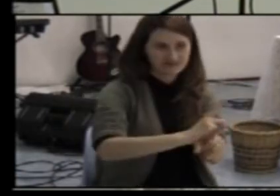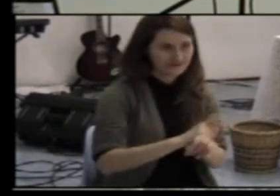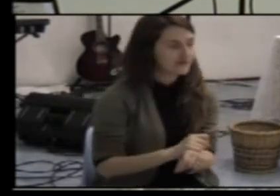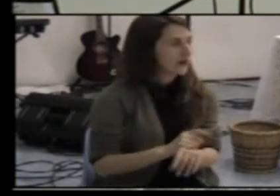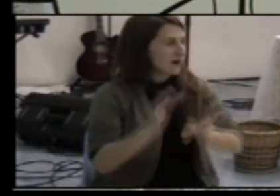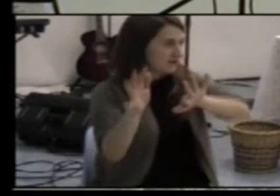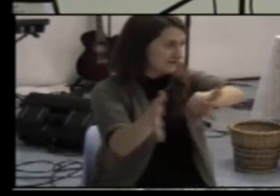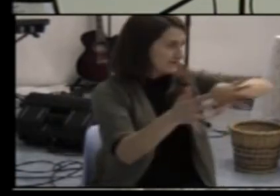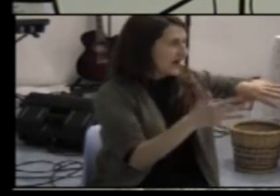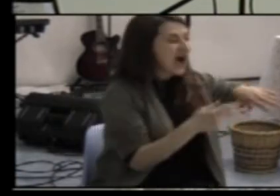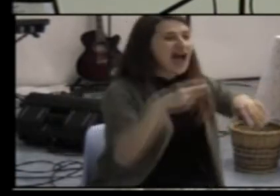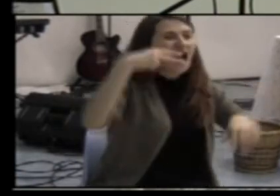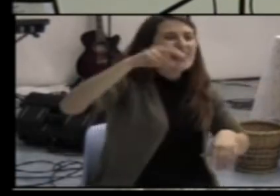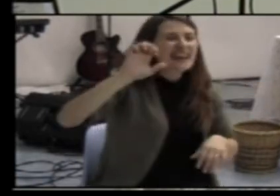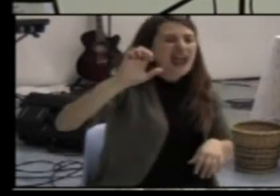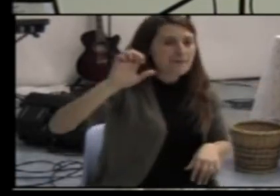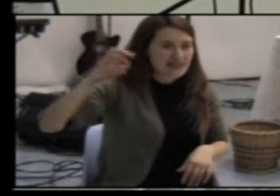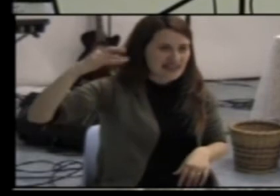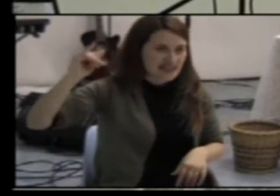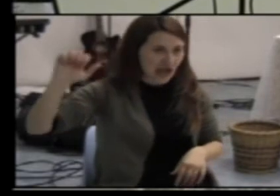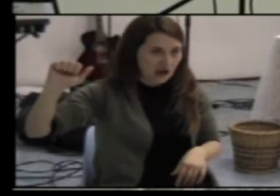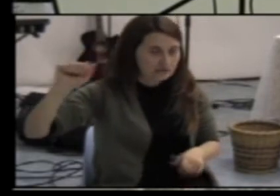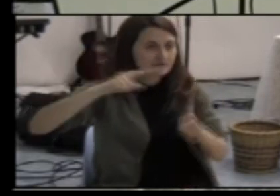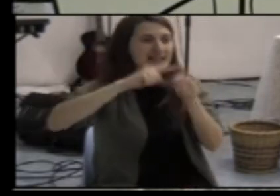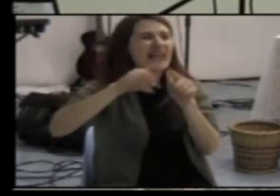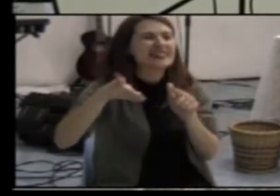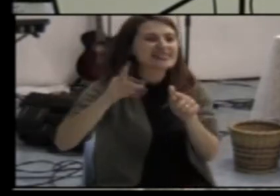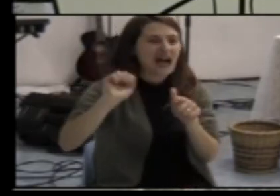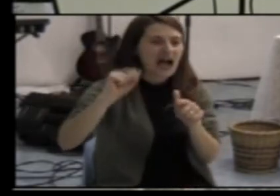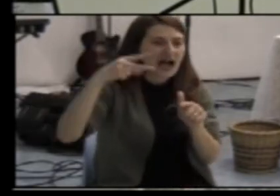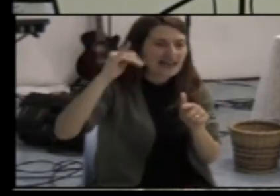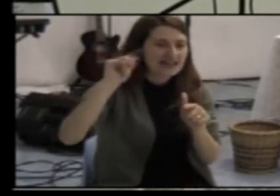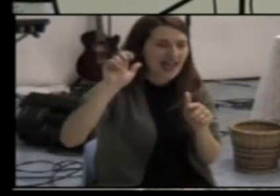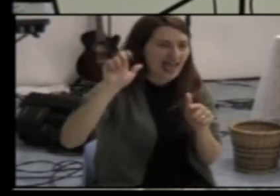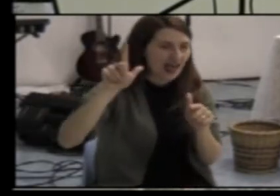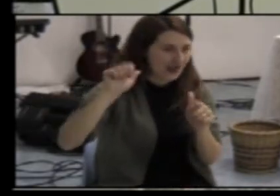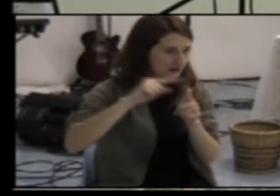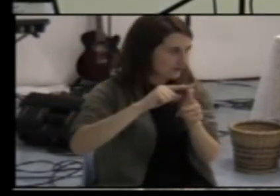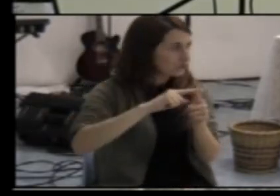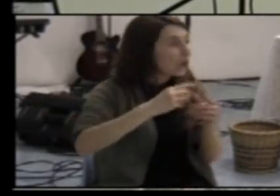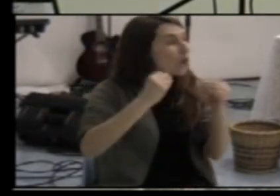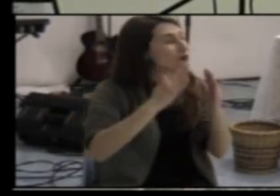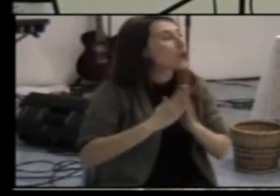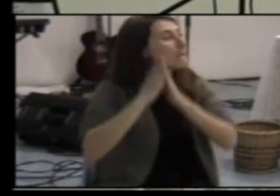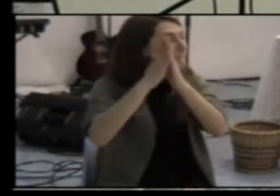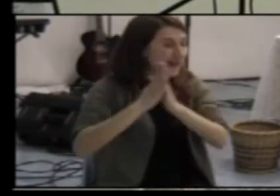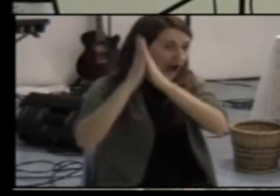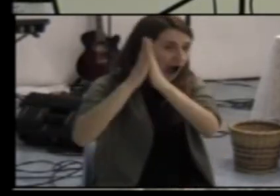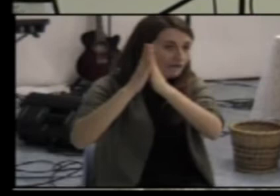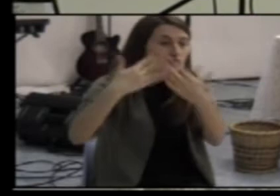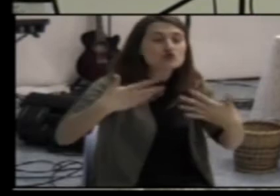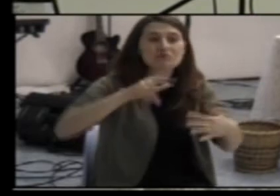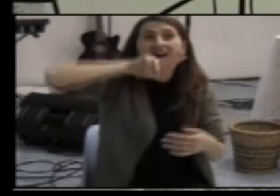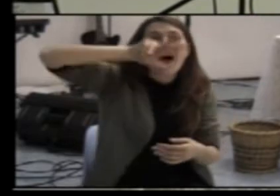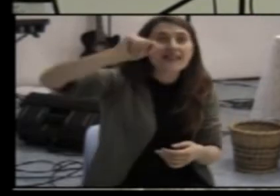Daniele si sono messi a pregare Dio, a chi si sono appellati? Al Dio del patto. Perché?